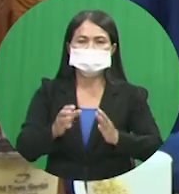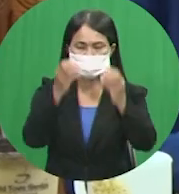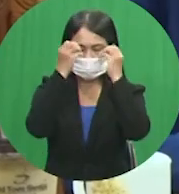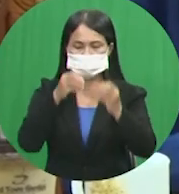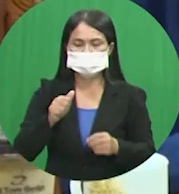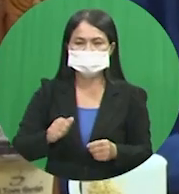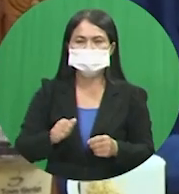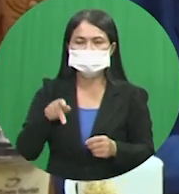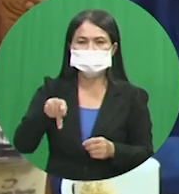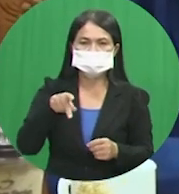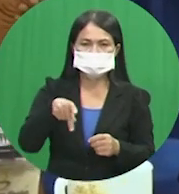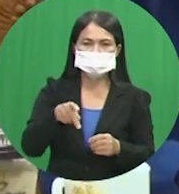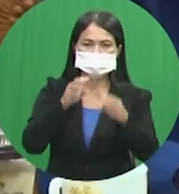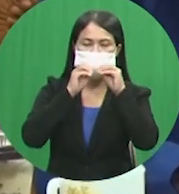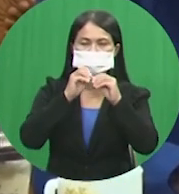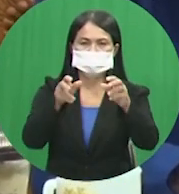AKP